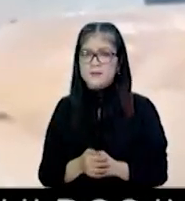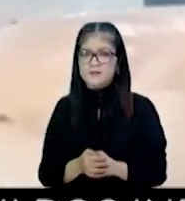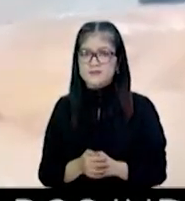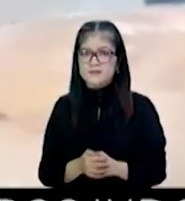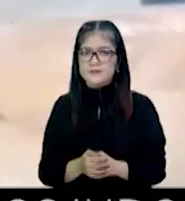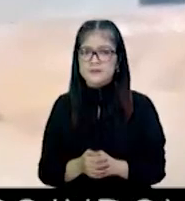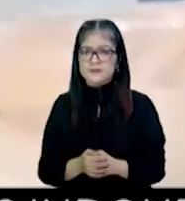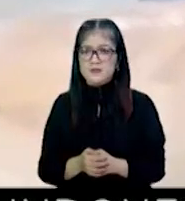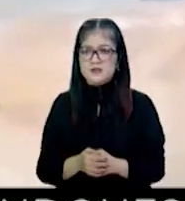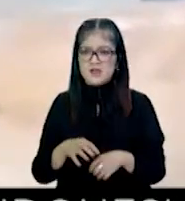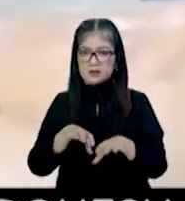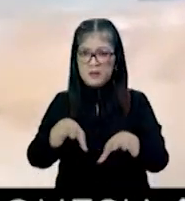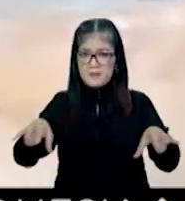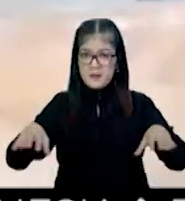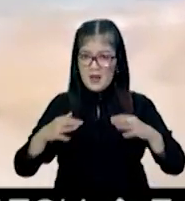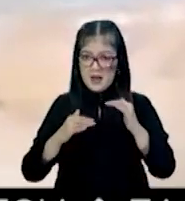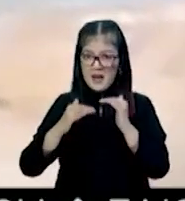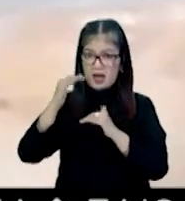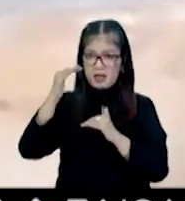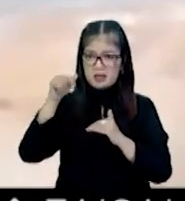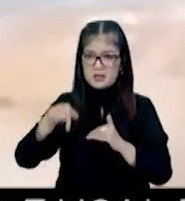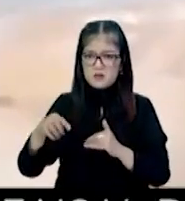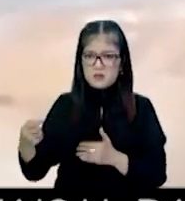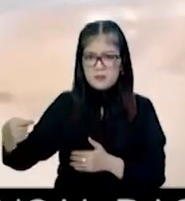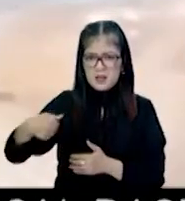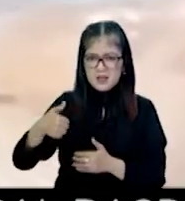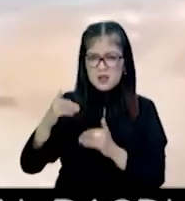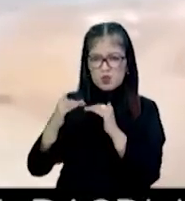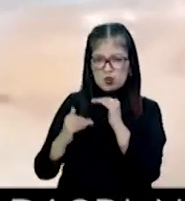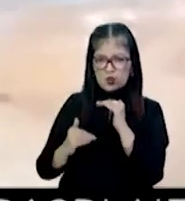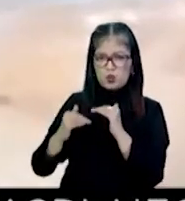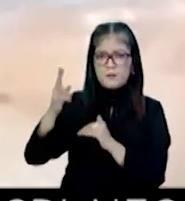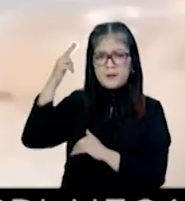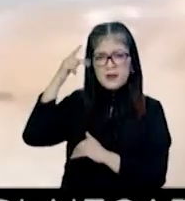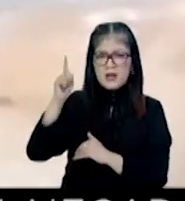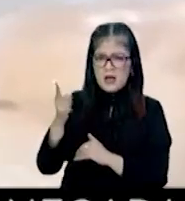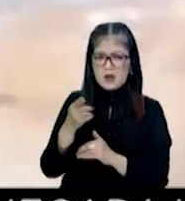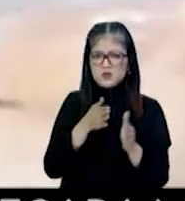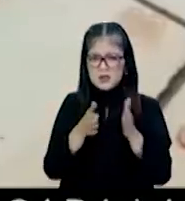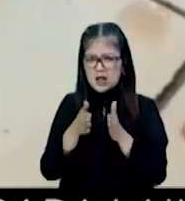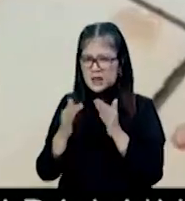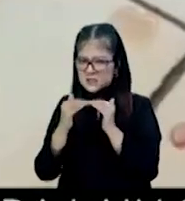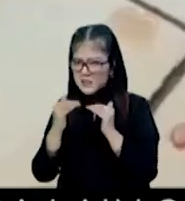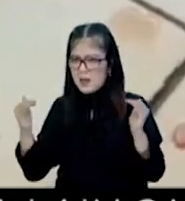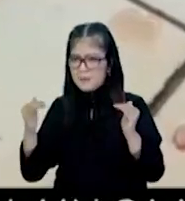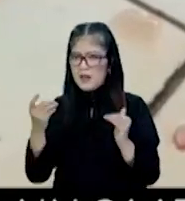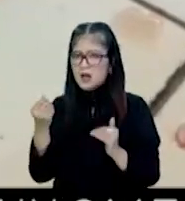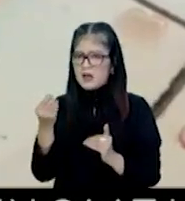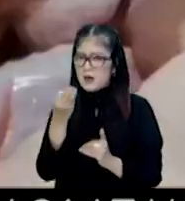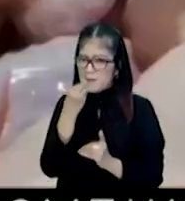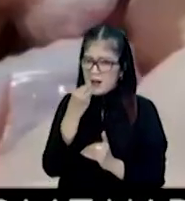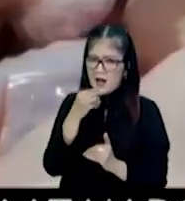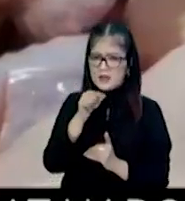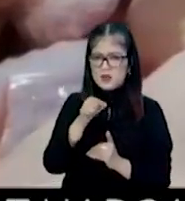Akibat kenaikan harga, penjualan daging ayam pun menurun. Pemerintah diminta turun tangan menstabilkan harga komoditas pokok di pasaran,